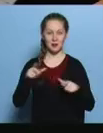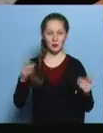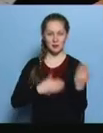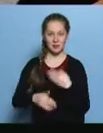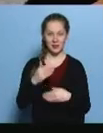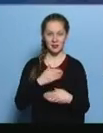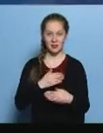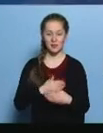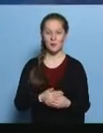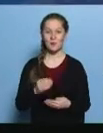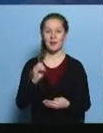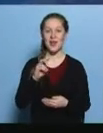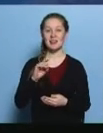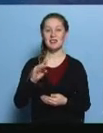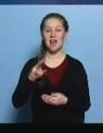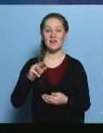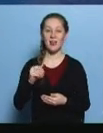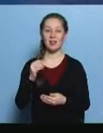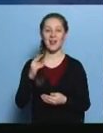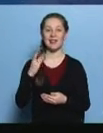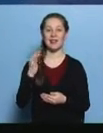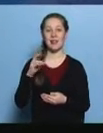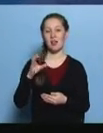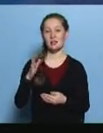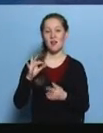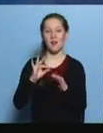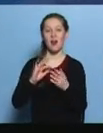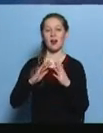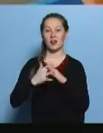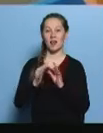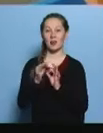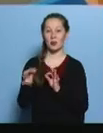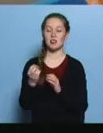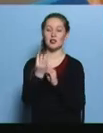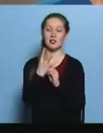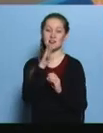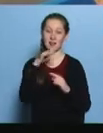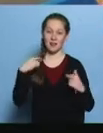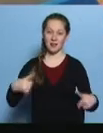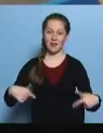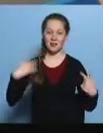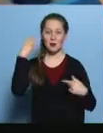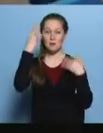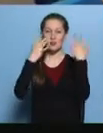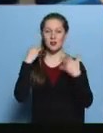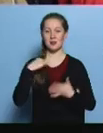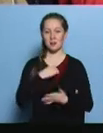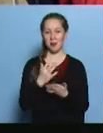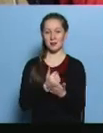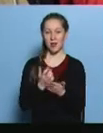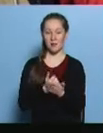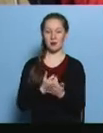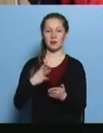инвалидностью. Елизавета Крашенинникова из Киясовского района. Она колясочница, ей всего 14. Мечтает сама зарабатывать, к примеру,